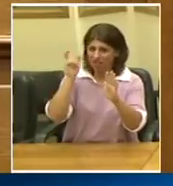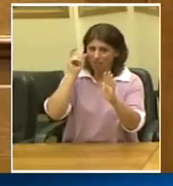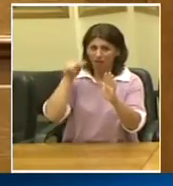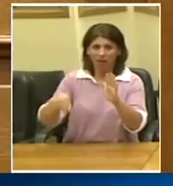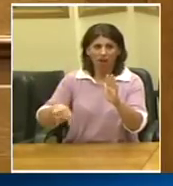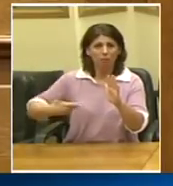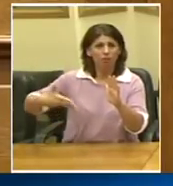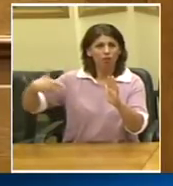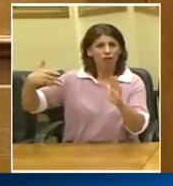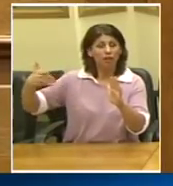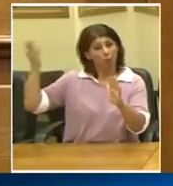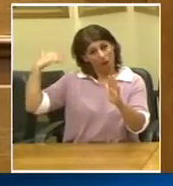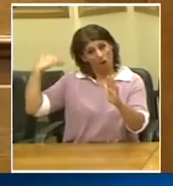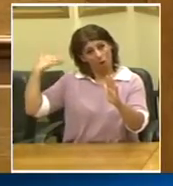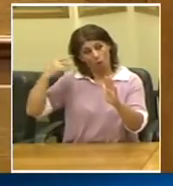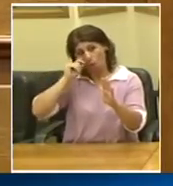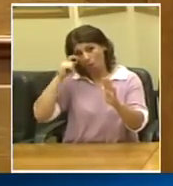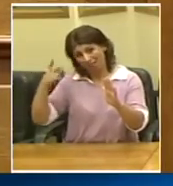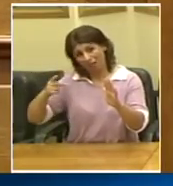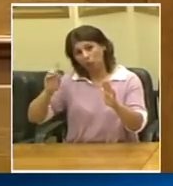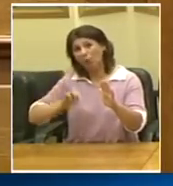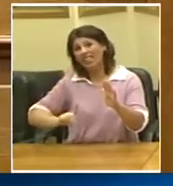εδώ. Ο κύριος Σαμαράς